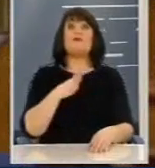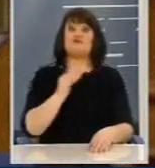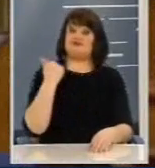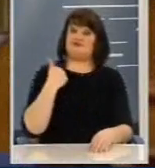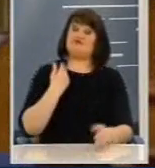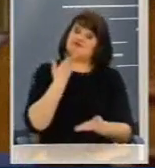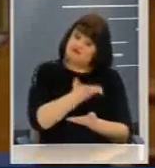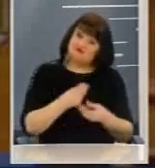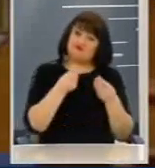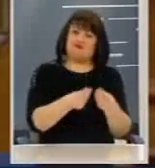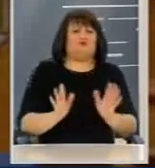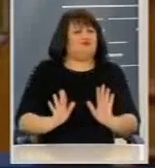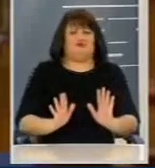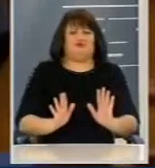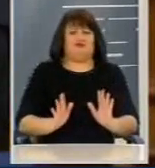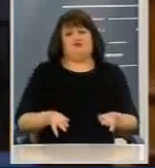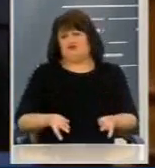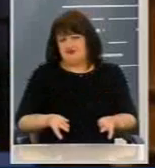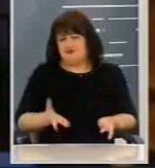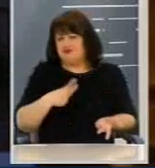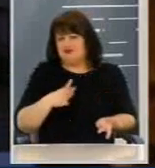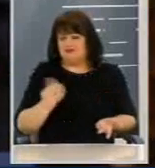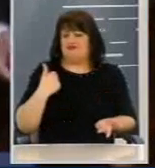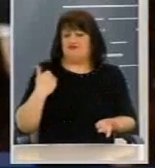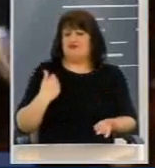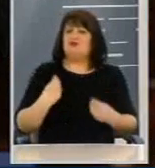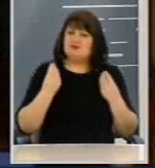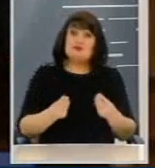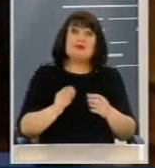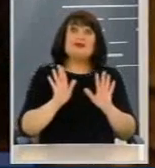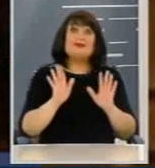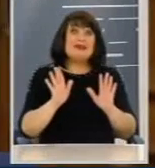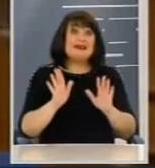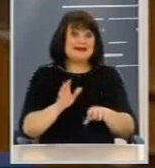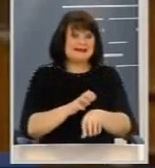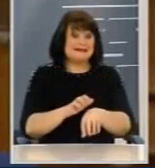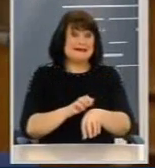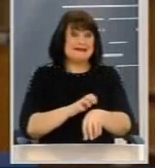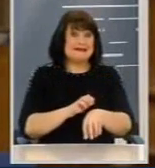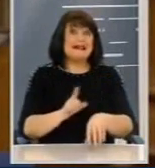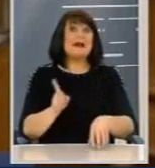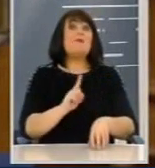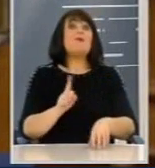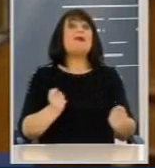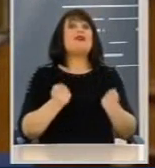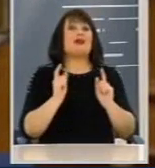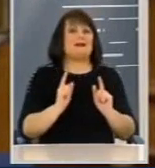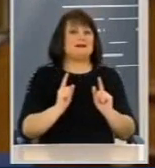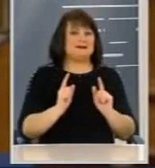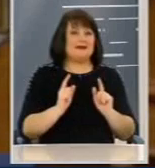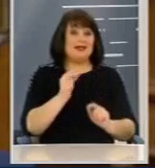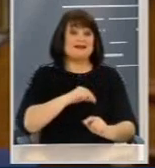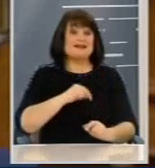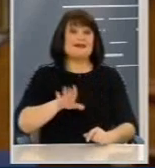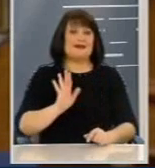ησυχία. Καταθέσω. Ησυχία, παρακαλώ. Ησυχία. Ζήνεστε στην κλίτσα του Τσομπάνη. Μην το κάνετε αυτό. Πραγματικά μην